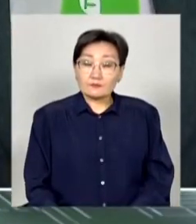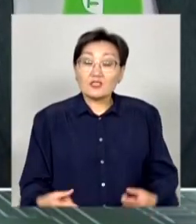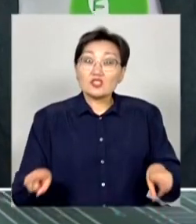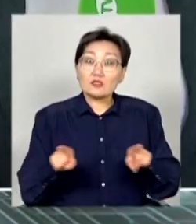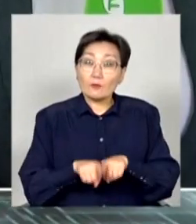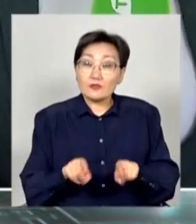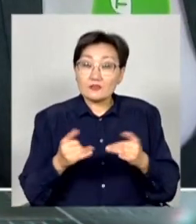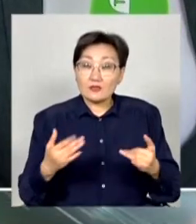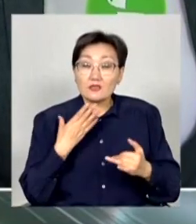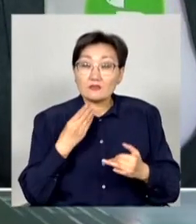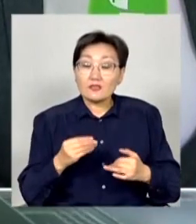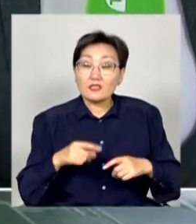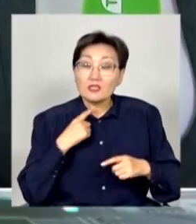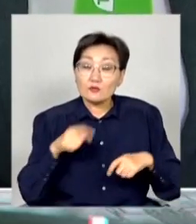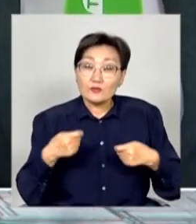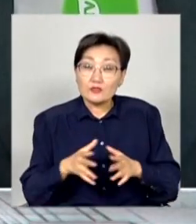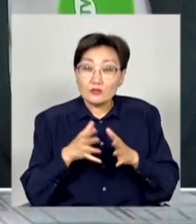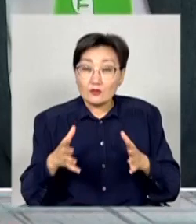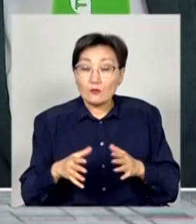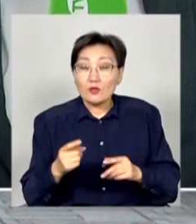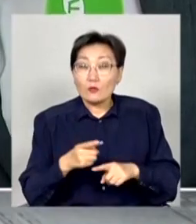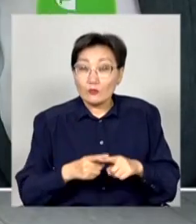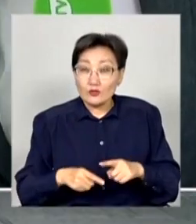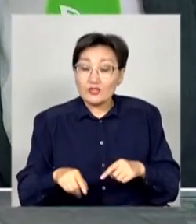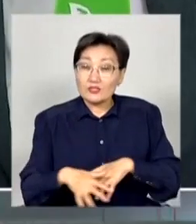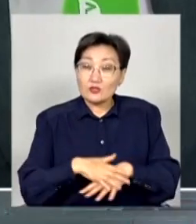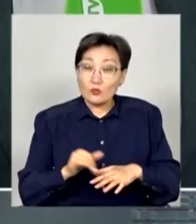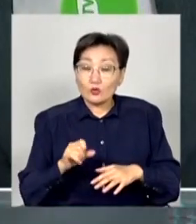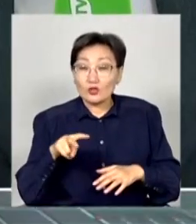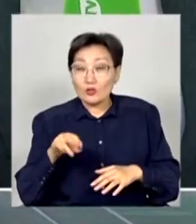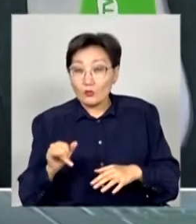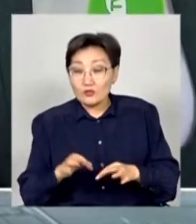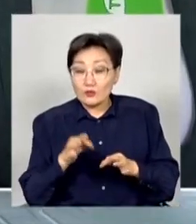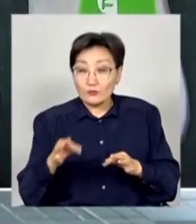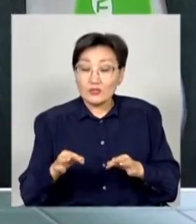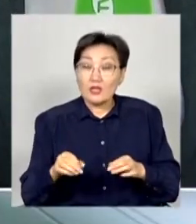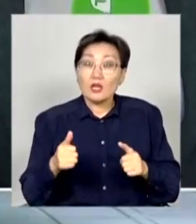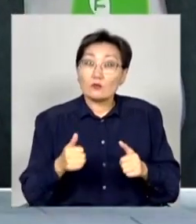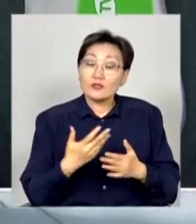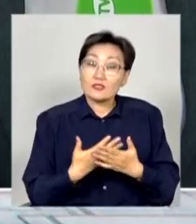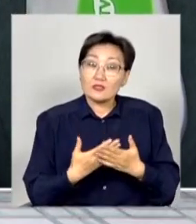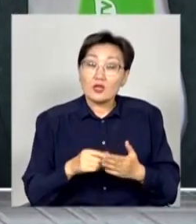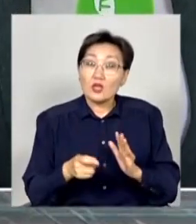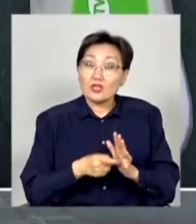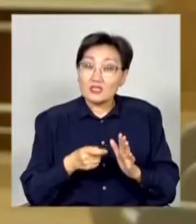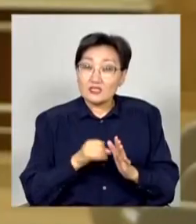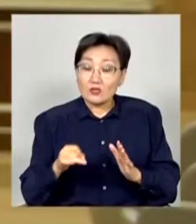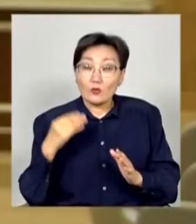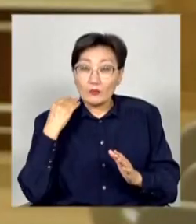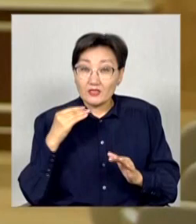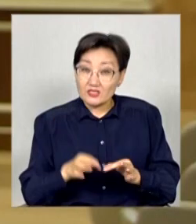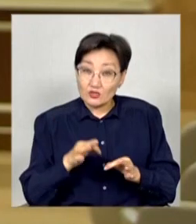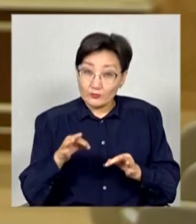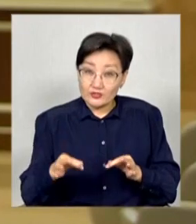Также уже свои голоса отдали более половины жителей Лутавской области. Хорошие показатели в Каргантинской и Актюбинской